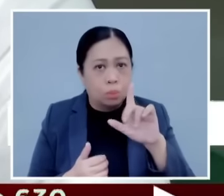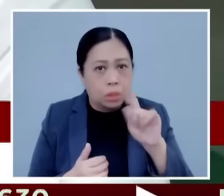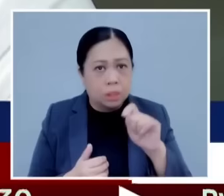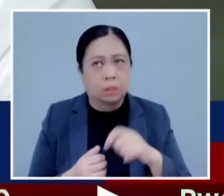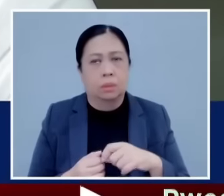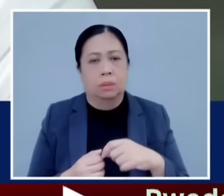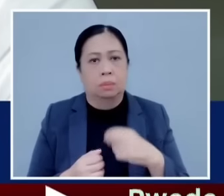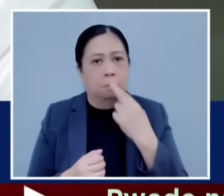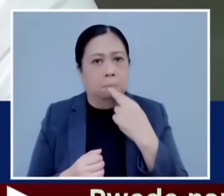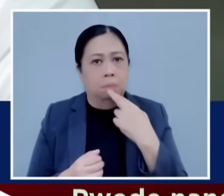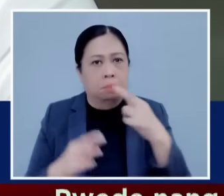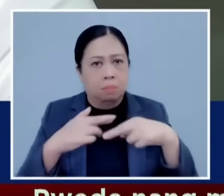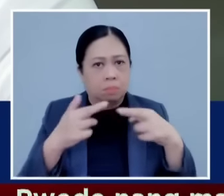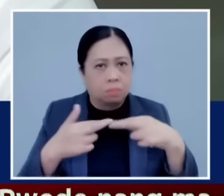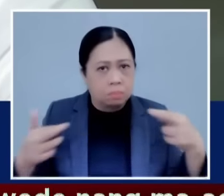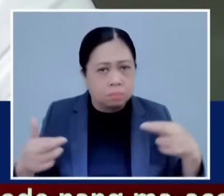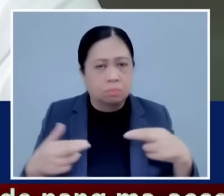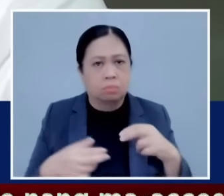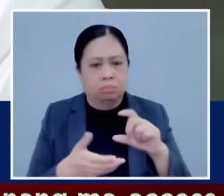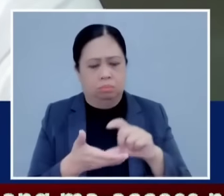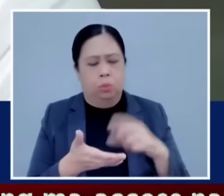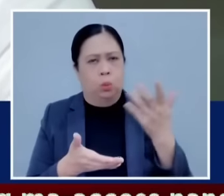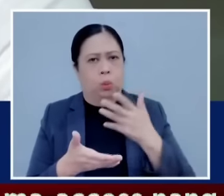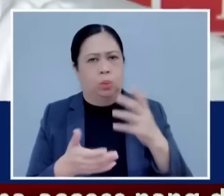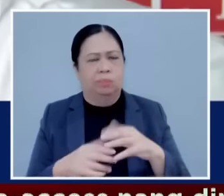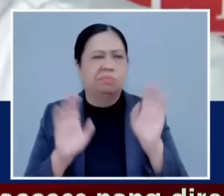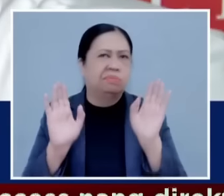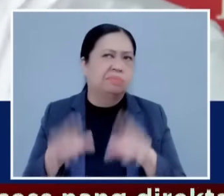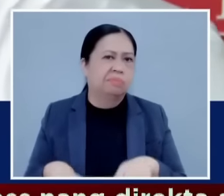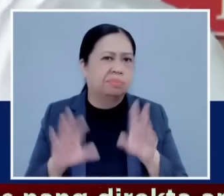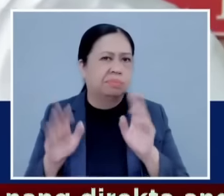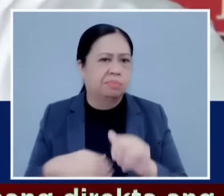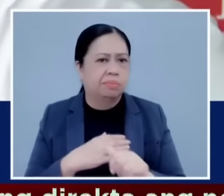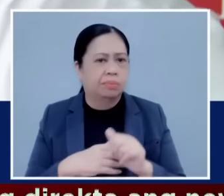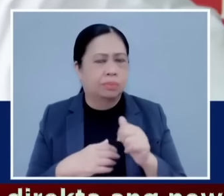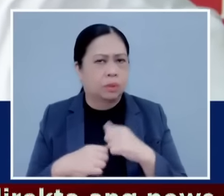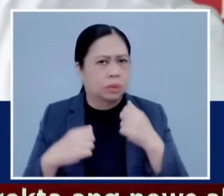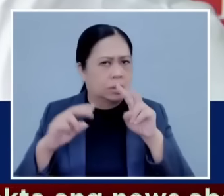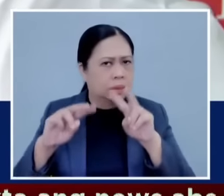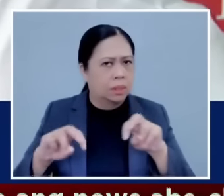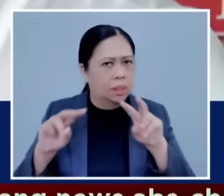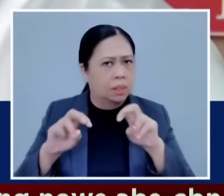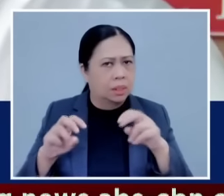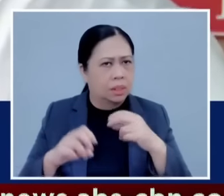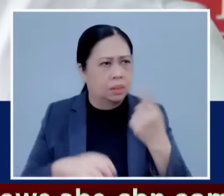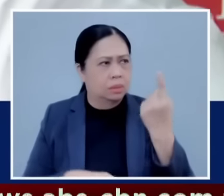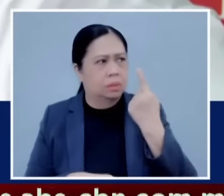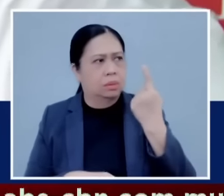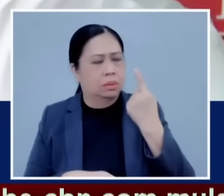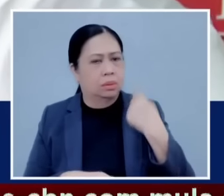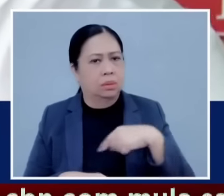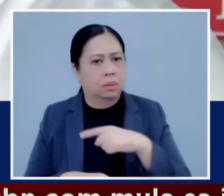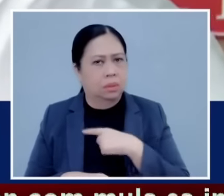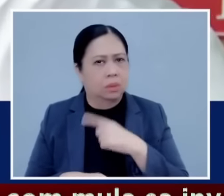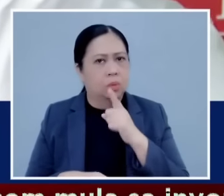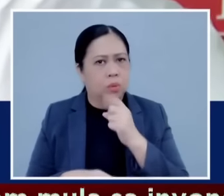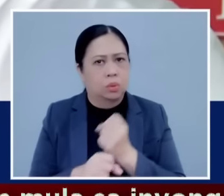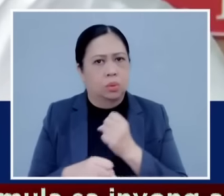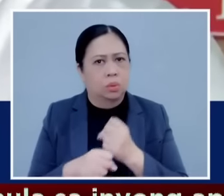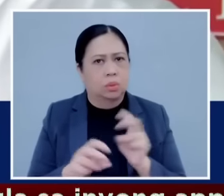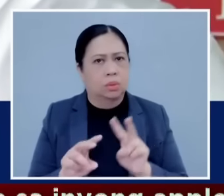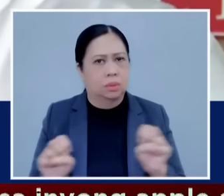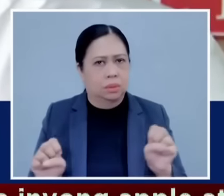pa. Ngayon, binabaliwala namin yun. Kung i-analyze mo yung mga pananakot sa amin, ay gawa talaga ng kalaban namin